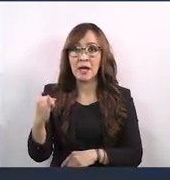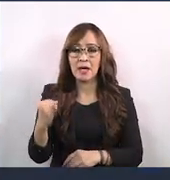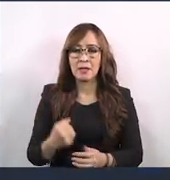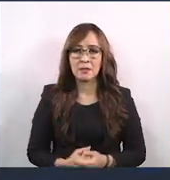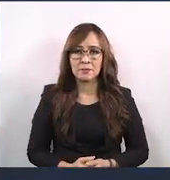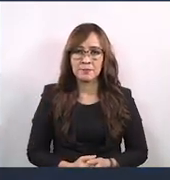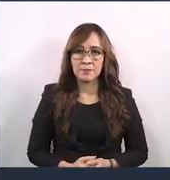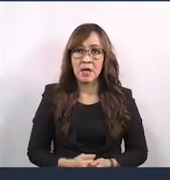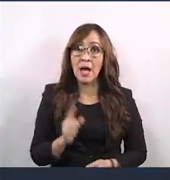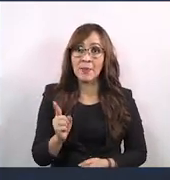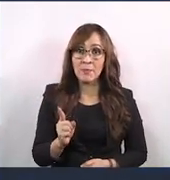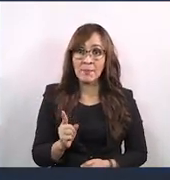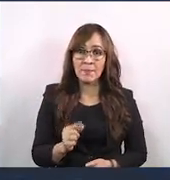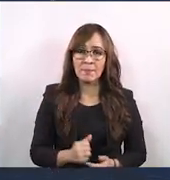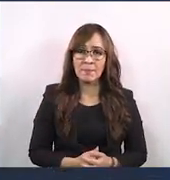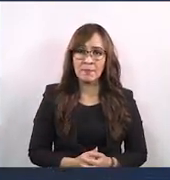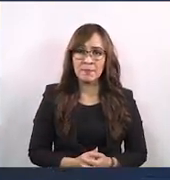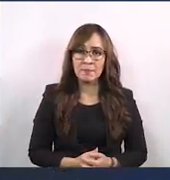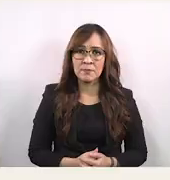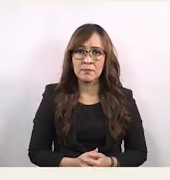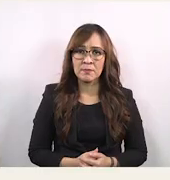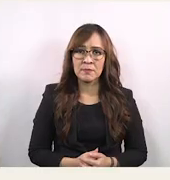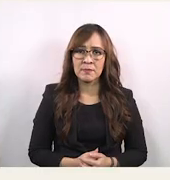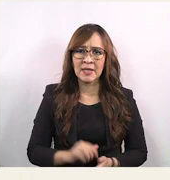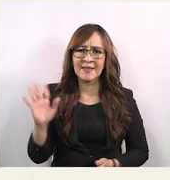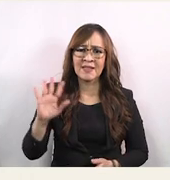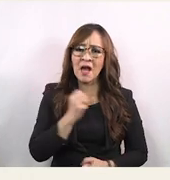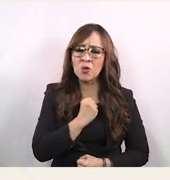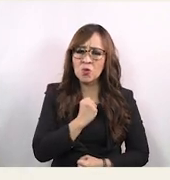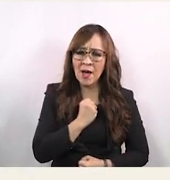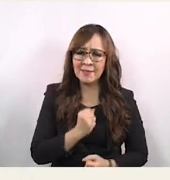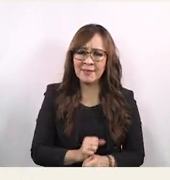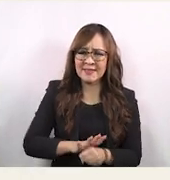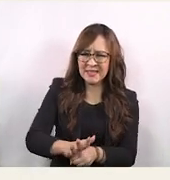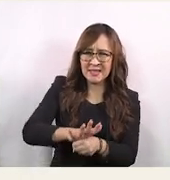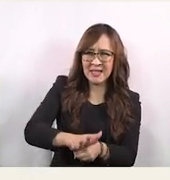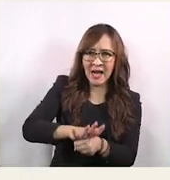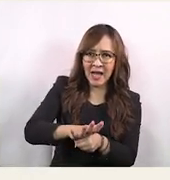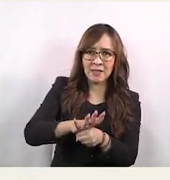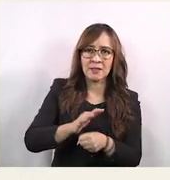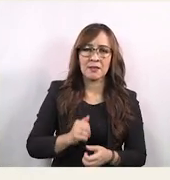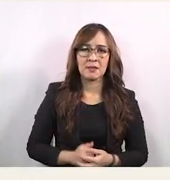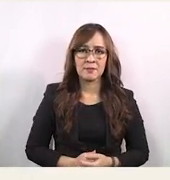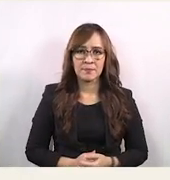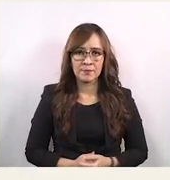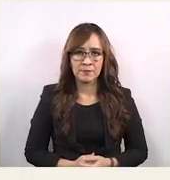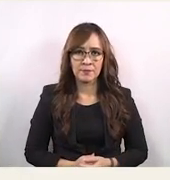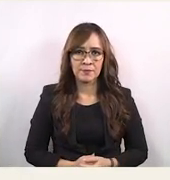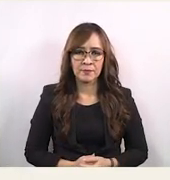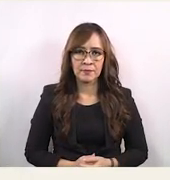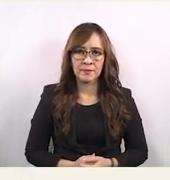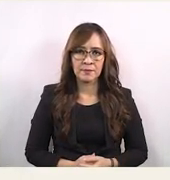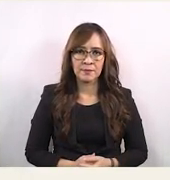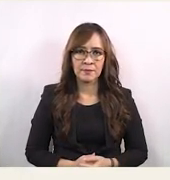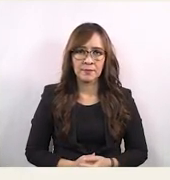sedikit yang akhirnya tinggalkan Emangnya kenapa nggak kuat ditindas yang kedua Hai bro apa yang kembali di akhir zaman round ebook admetsar